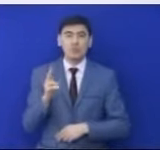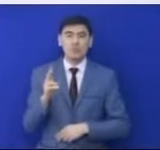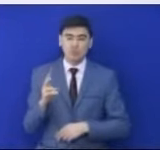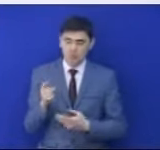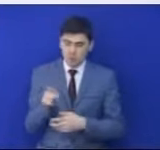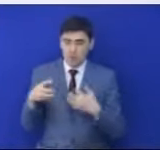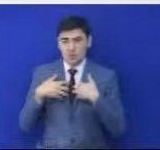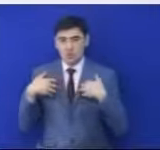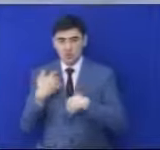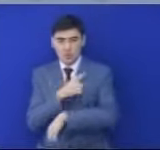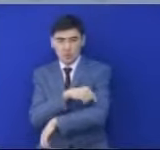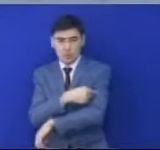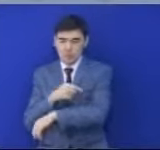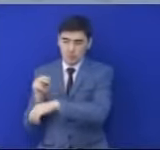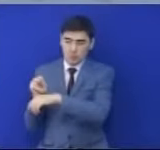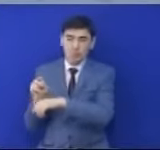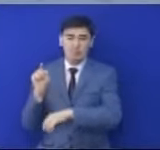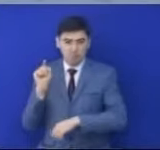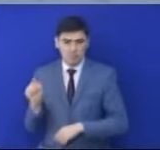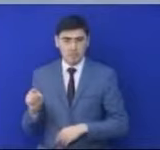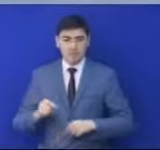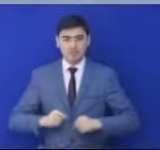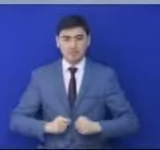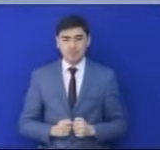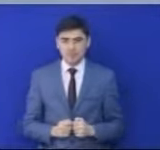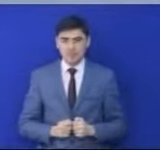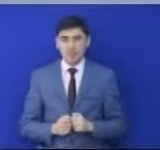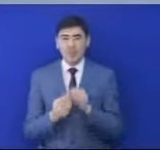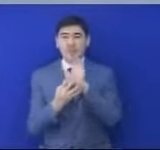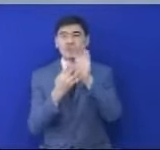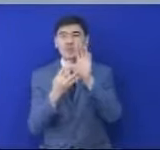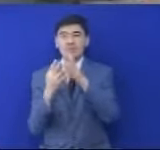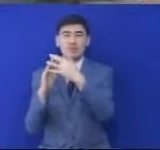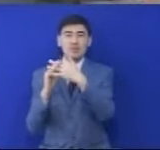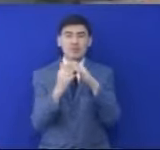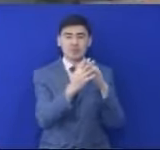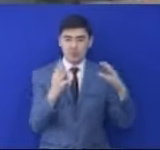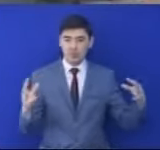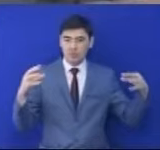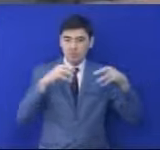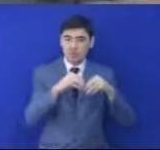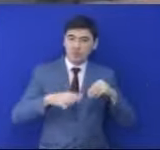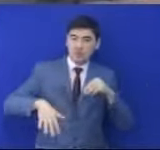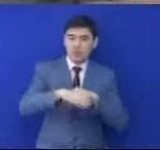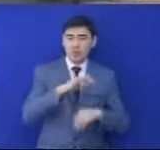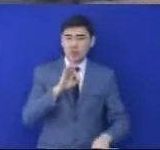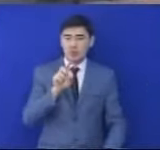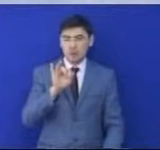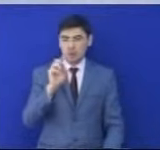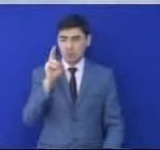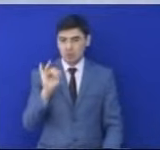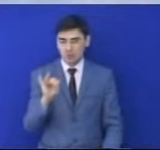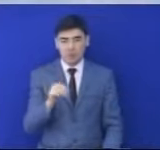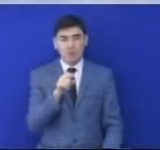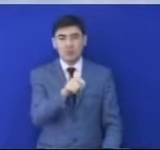шешімін таппақ? 9 елді мекеннің басын біріктірген Азерке ауылдық округінде бүгінде 3000-ден астам адам тұрады. Халықтың